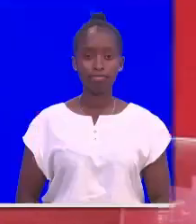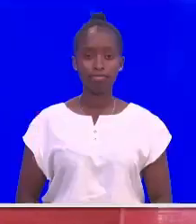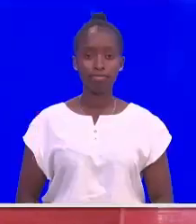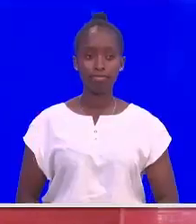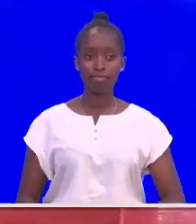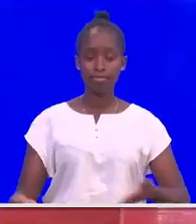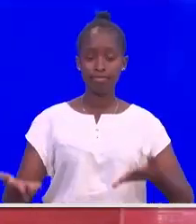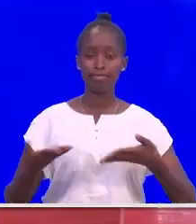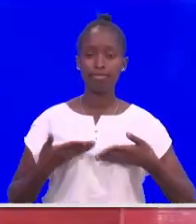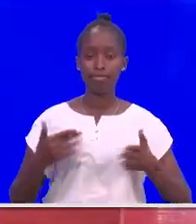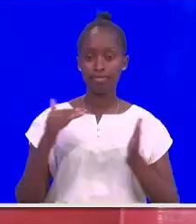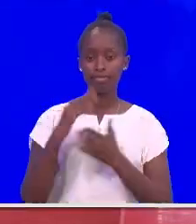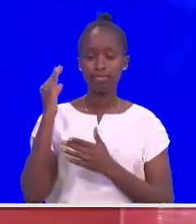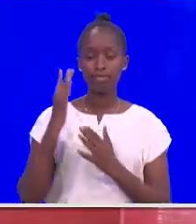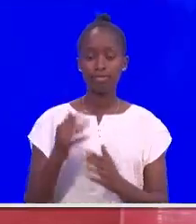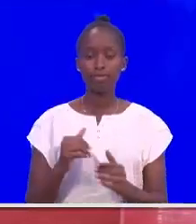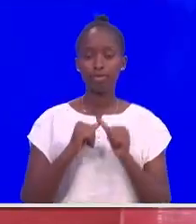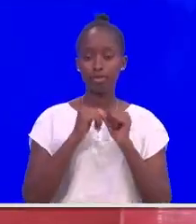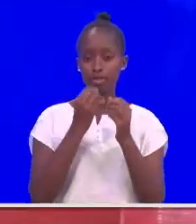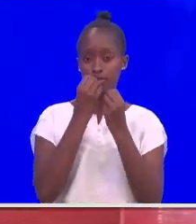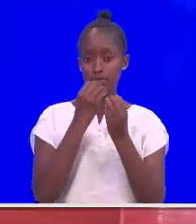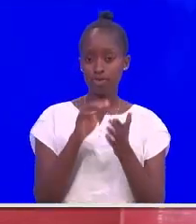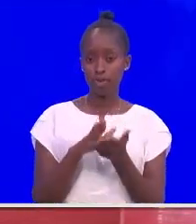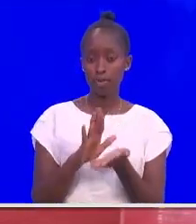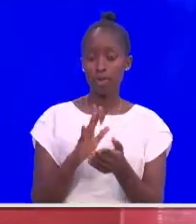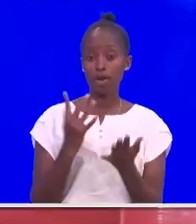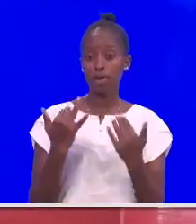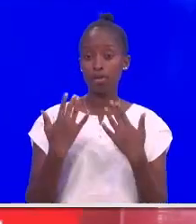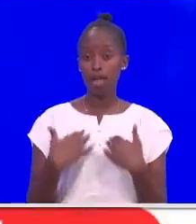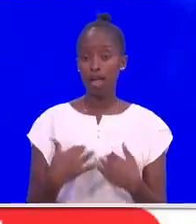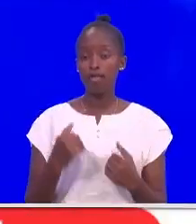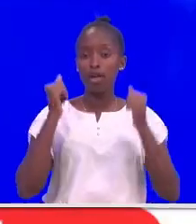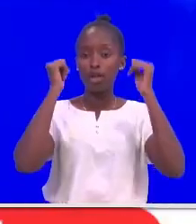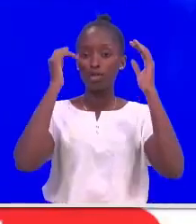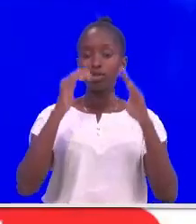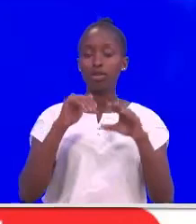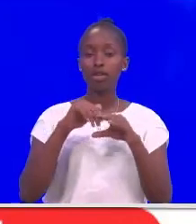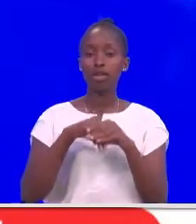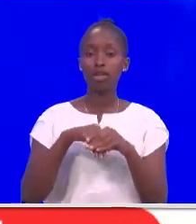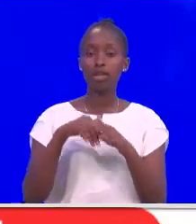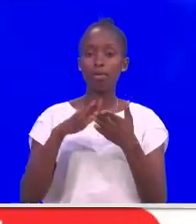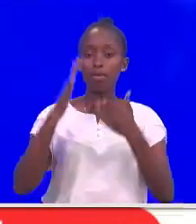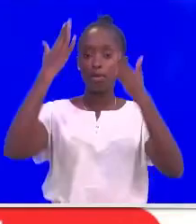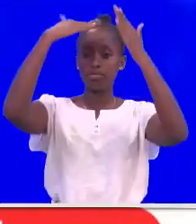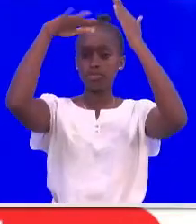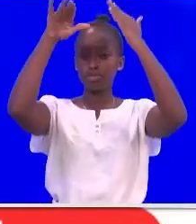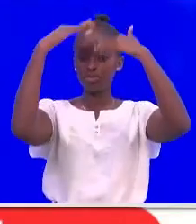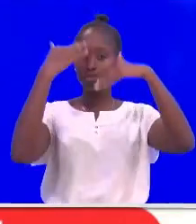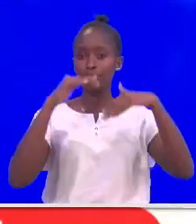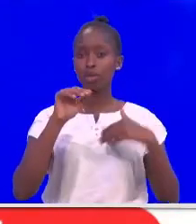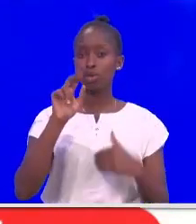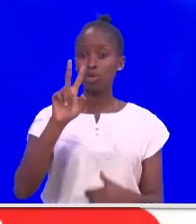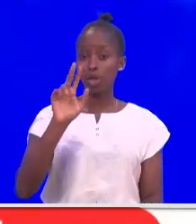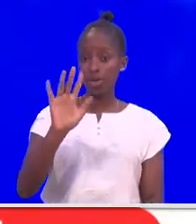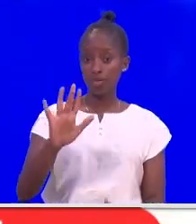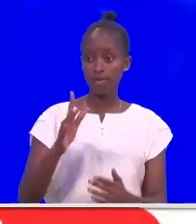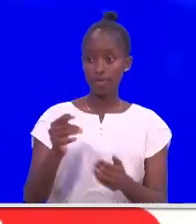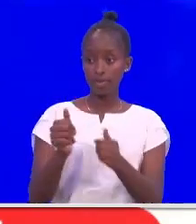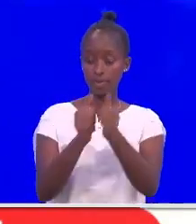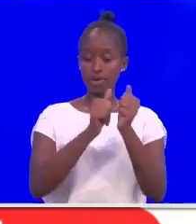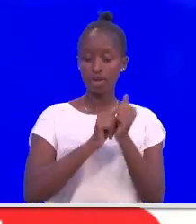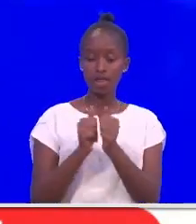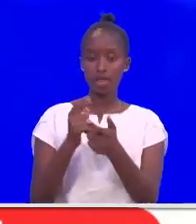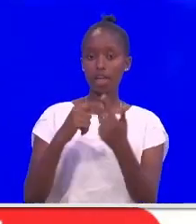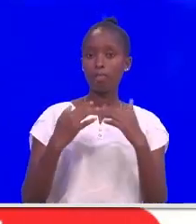Tena mtazamaji, tuzidi kukutaarifu. Wanafunzi katika zaidi ya vyuo vikuu 25 walikusanyika hii leo